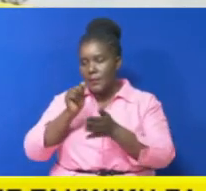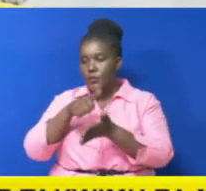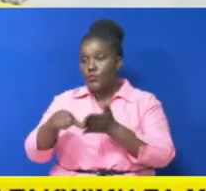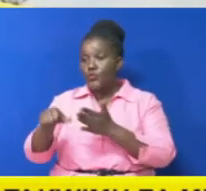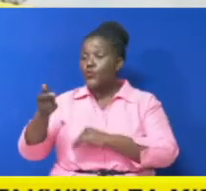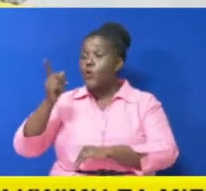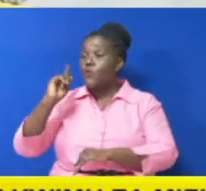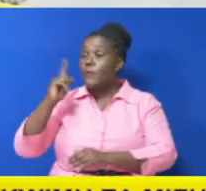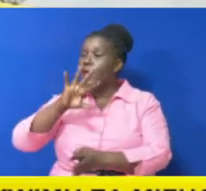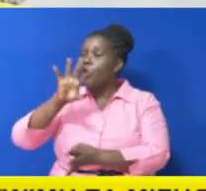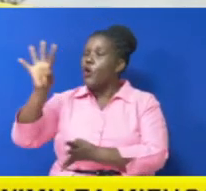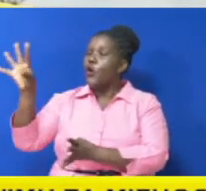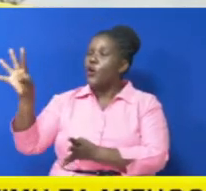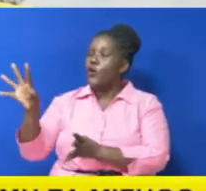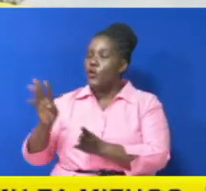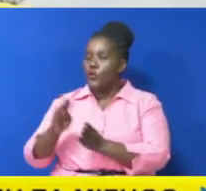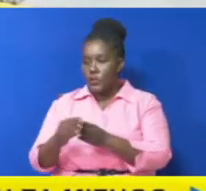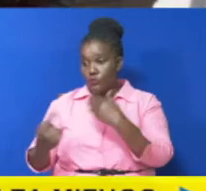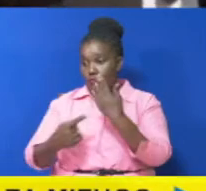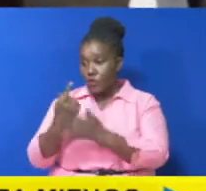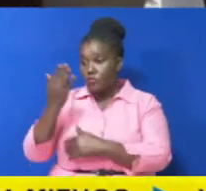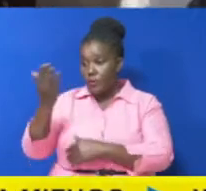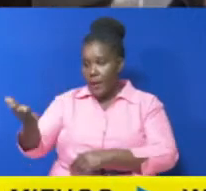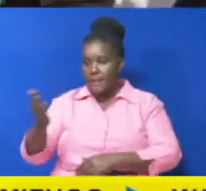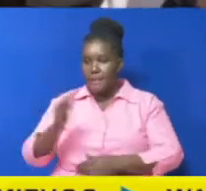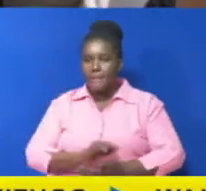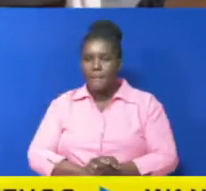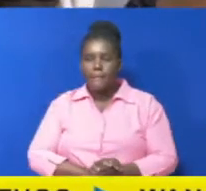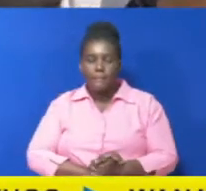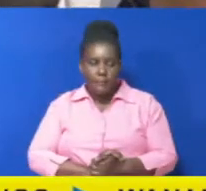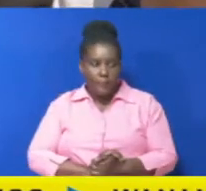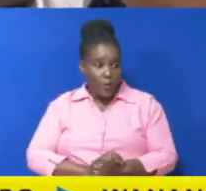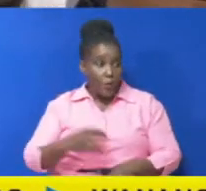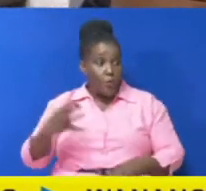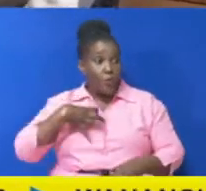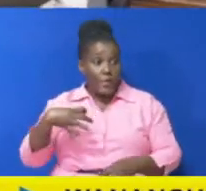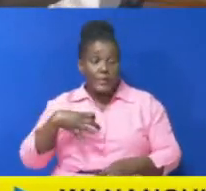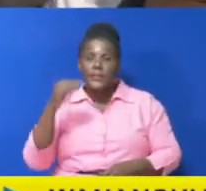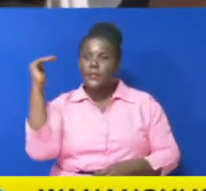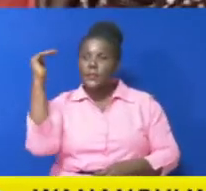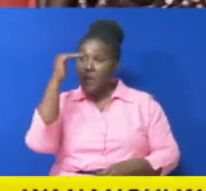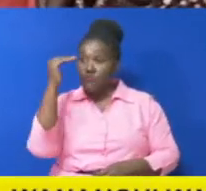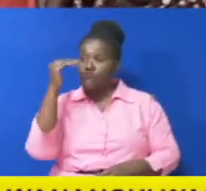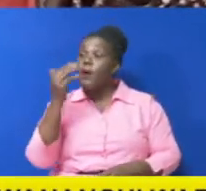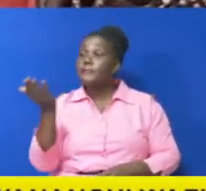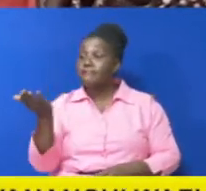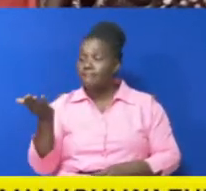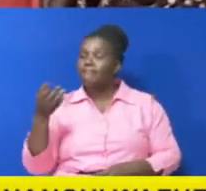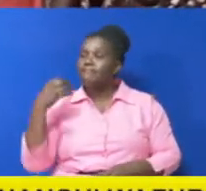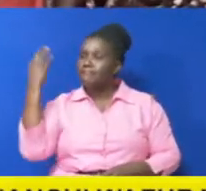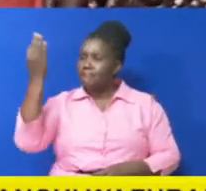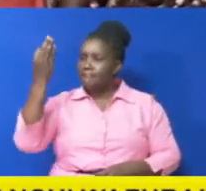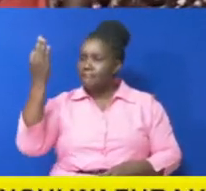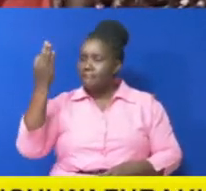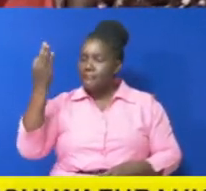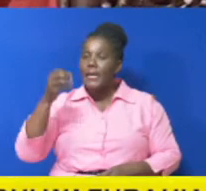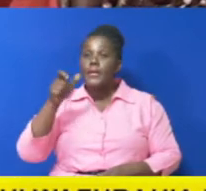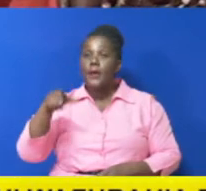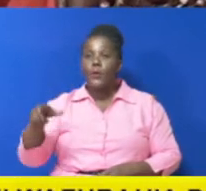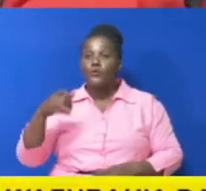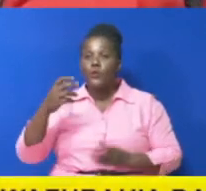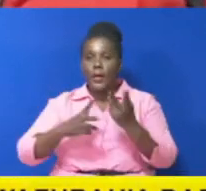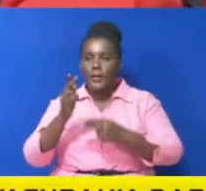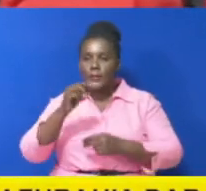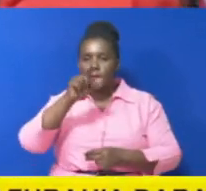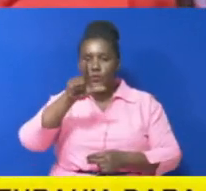tutanunua umeme ule wote unaozalishwa pale. Ni kauli ya waziri wa nishati Januari Makamba alipokuwa akizungumza na wakazi wa